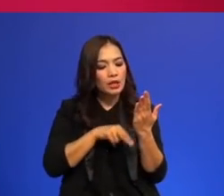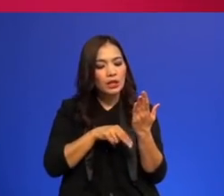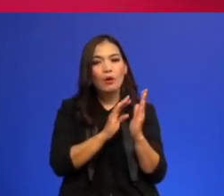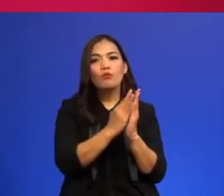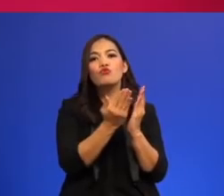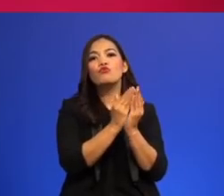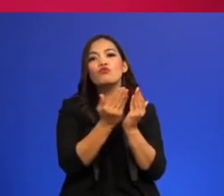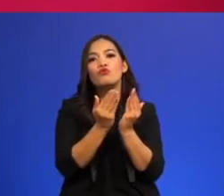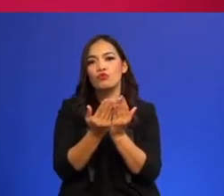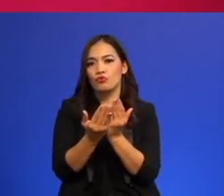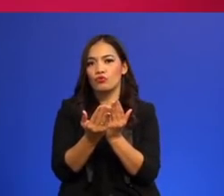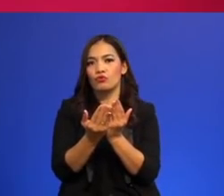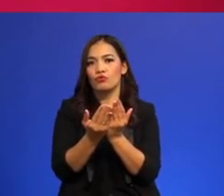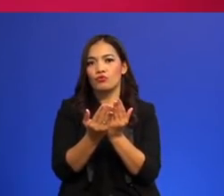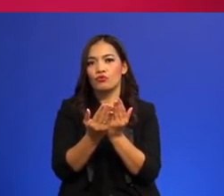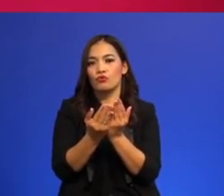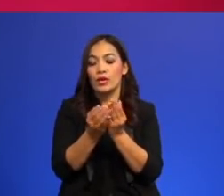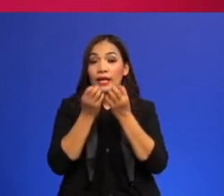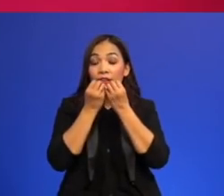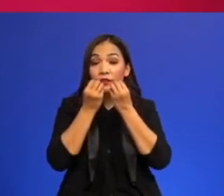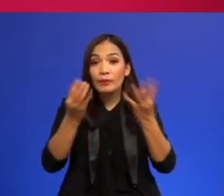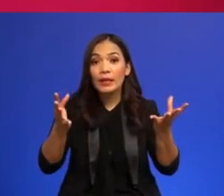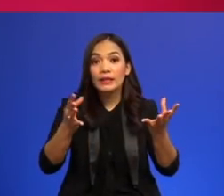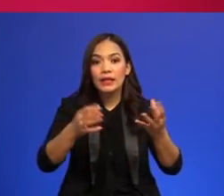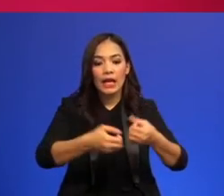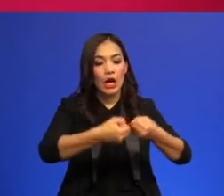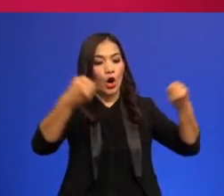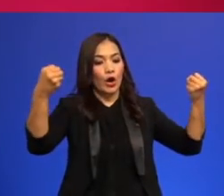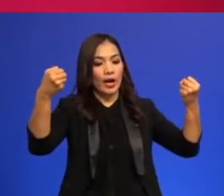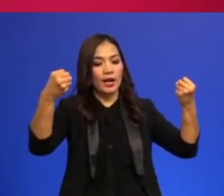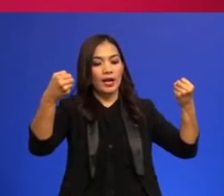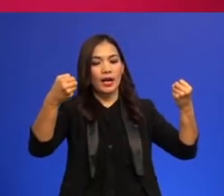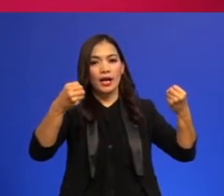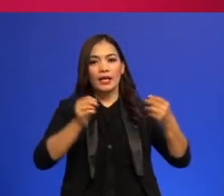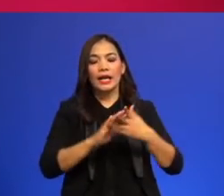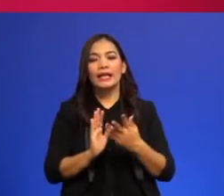buku, berita koran dan mengikuti